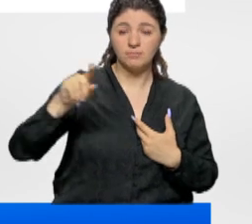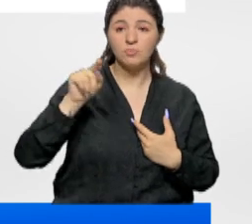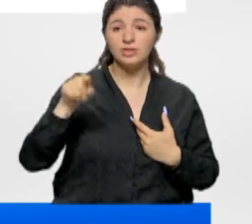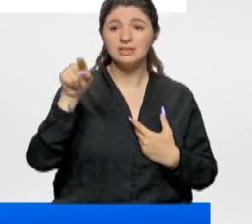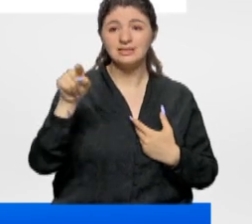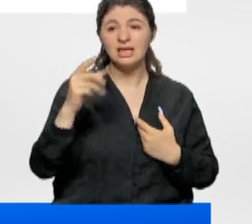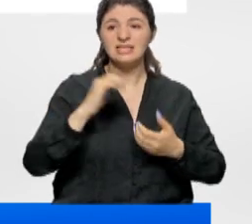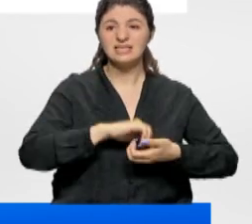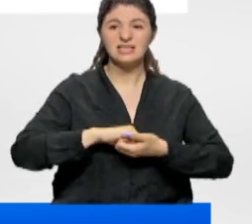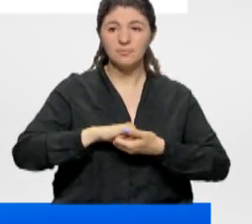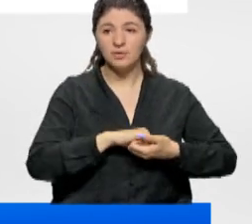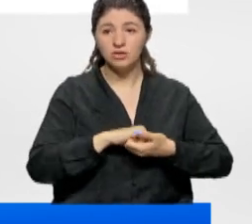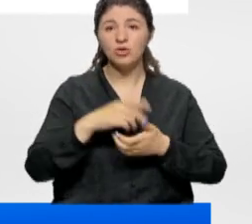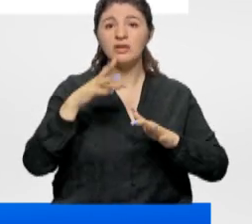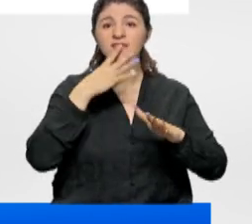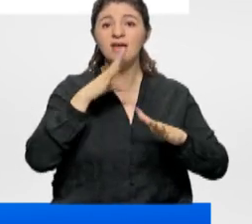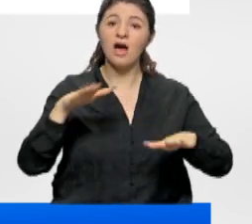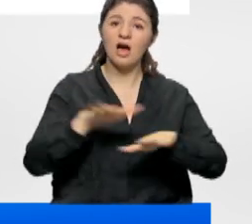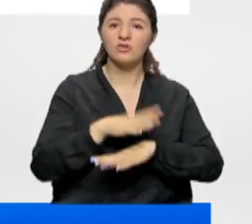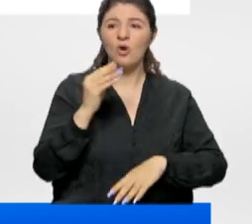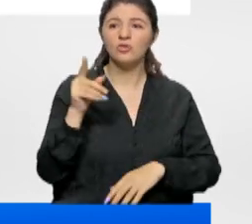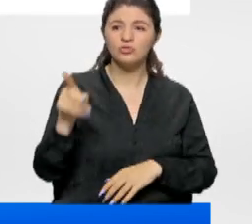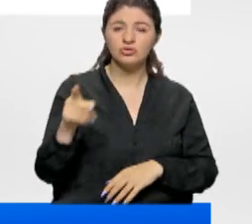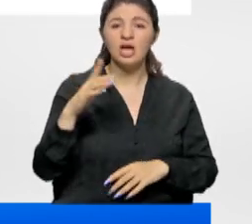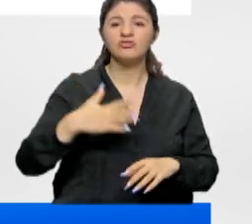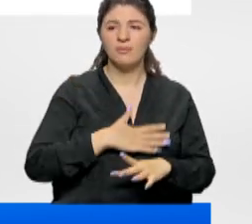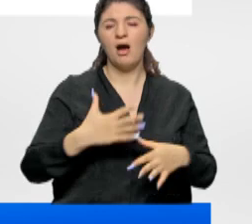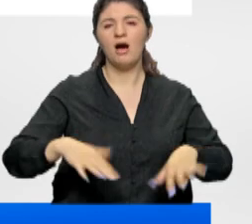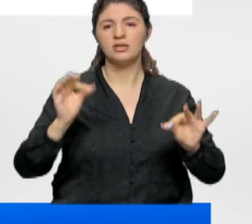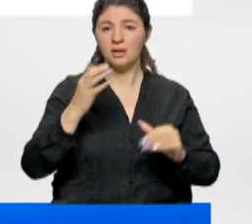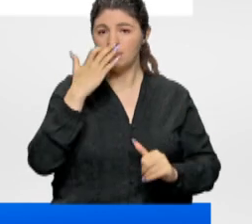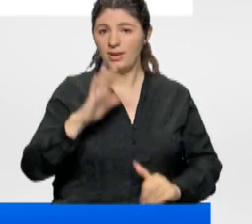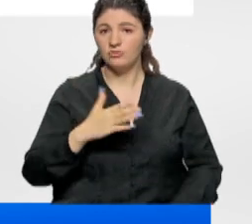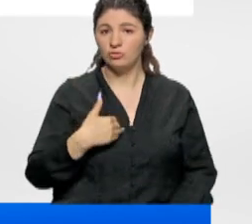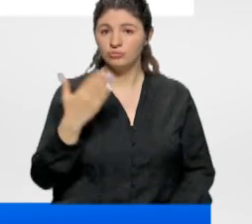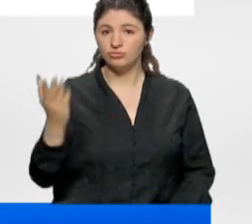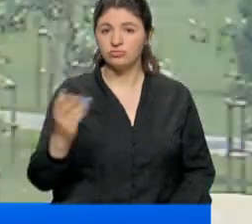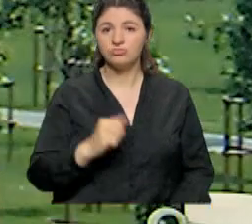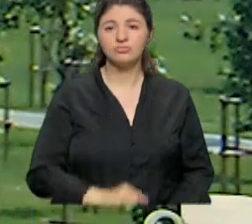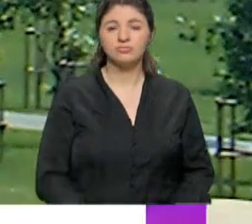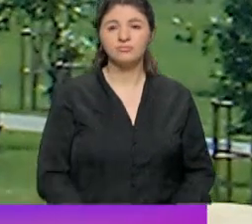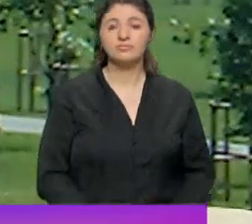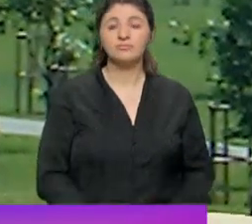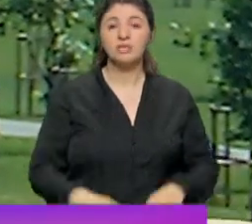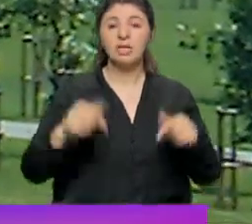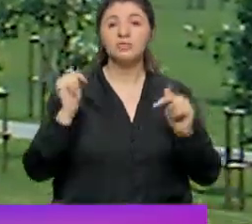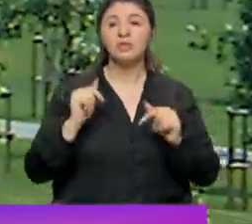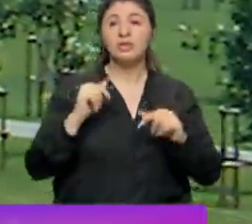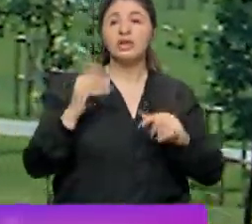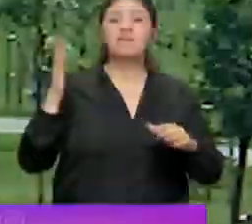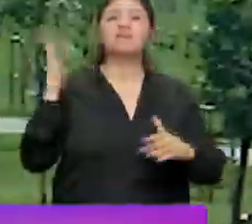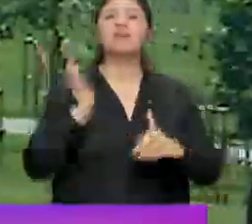sahipleri Bu da sizin samimiyetinizi turnusol kağıdı olsun CHP hazırdır bekliyoruz bugün